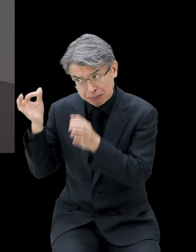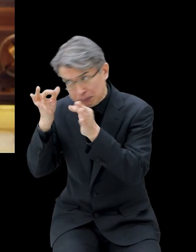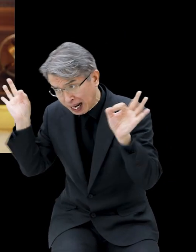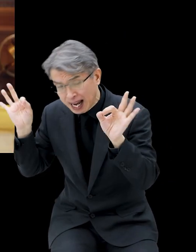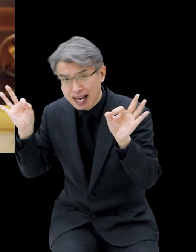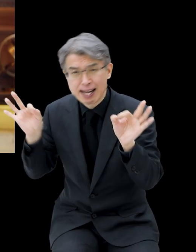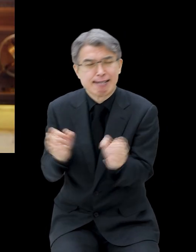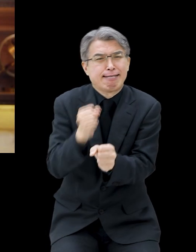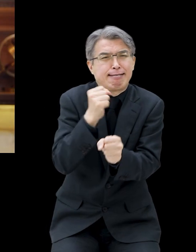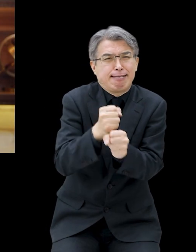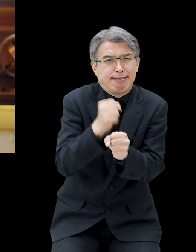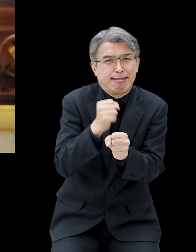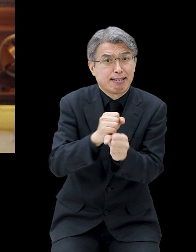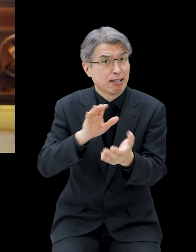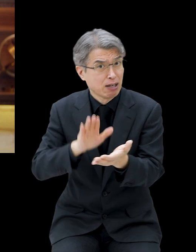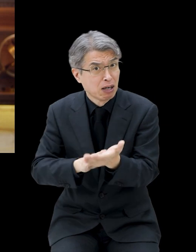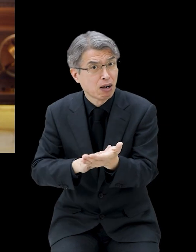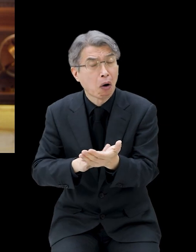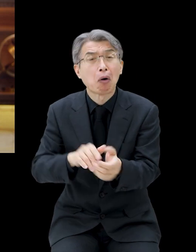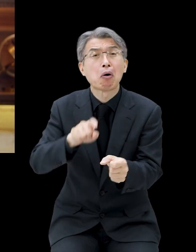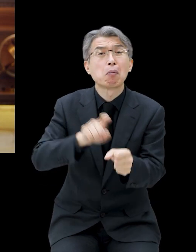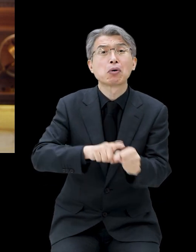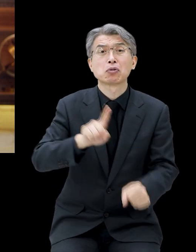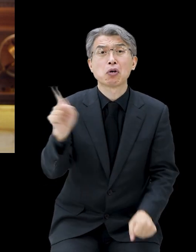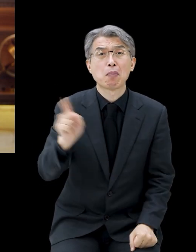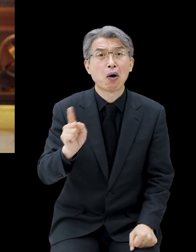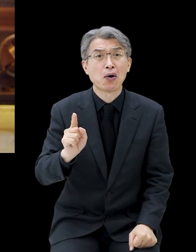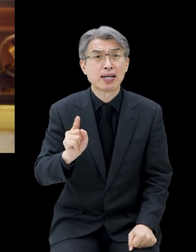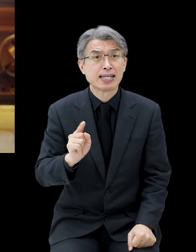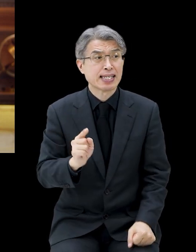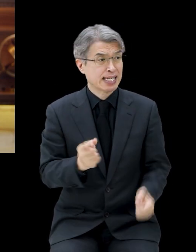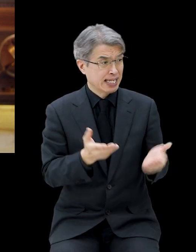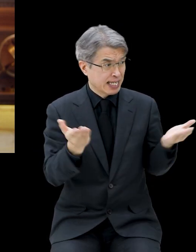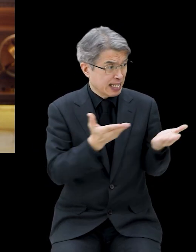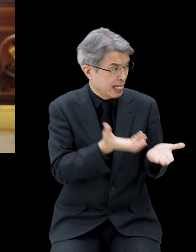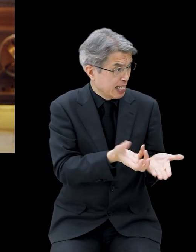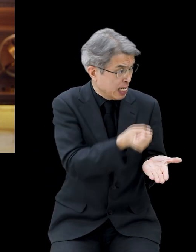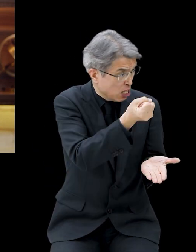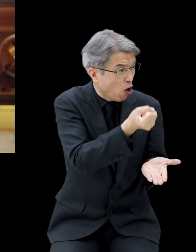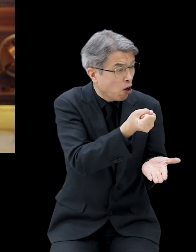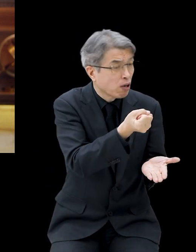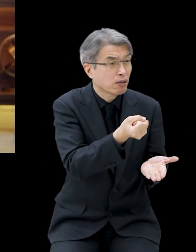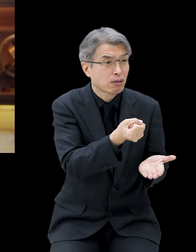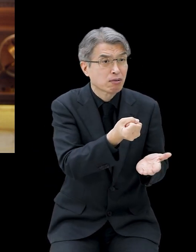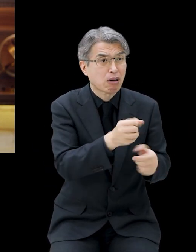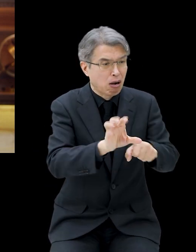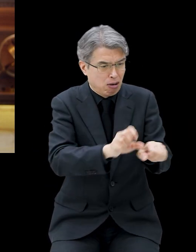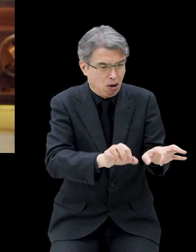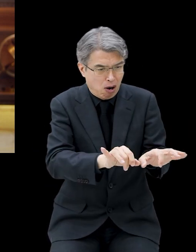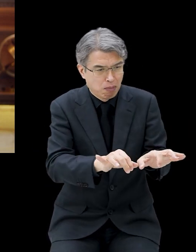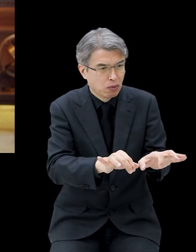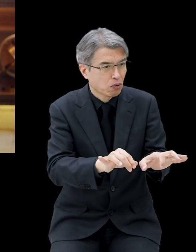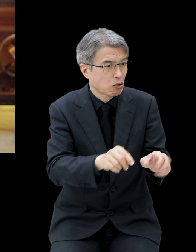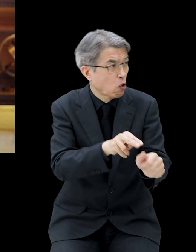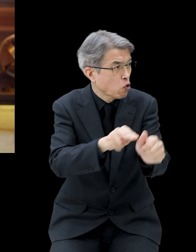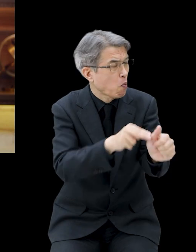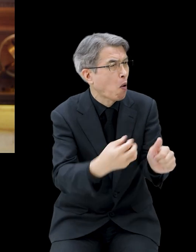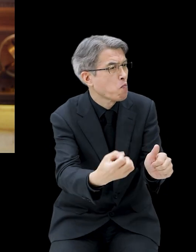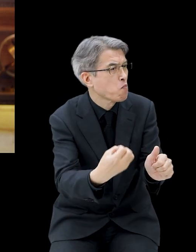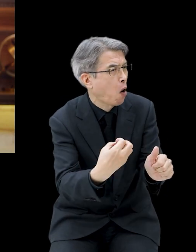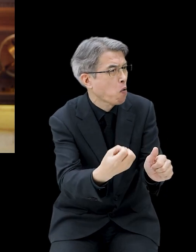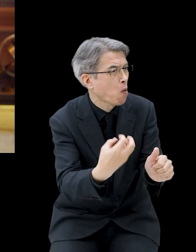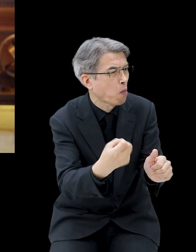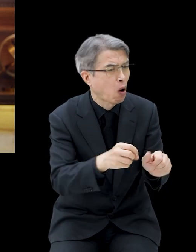되었는데, 목적은 직업을 가진 사람들이 제대로 일을 할수 있는 프로그램을 만들면 성공할